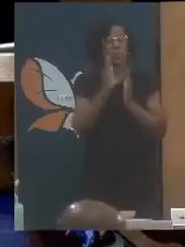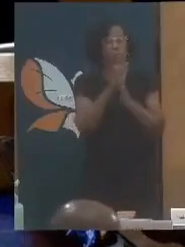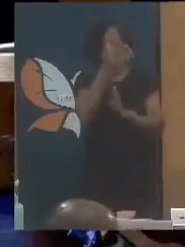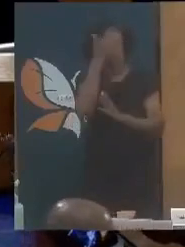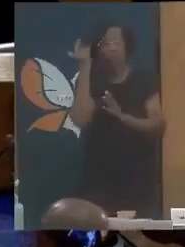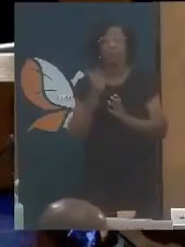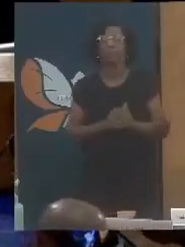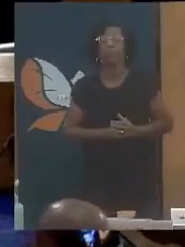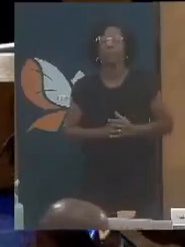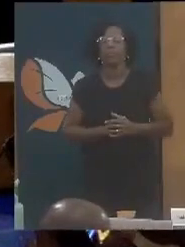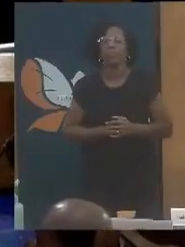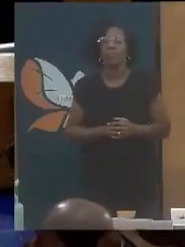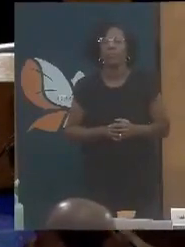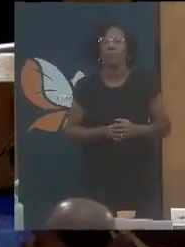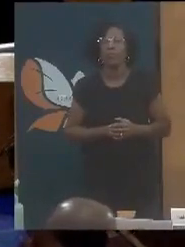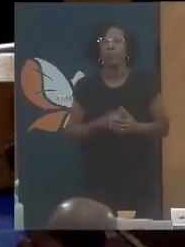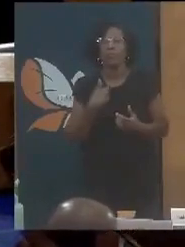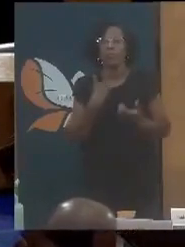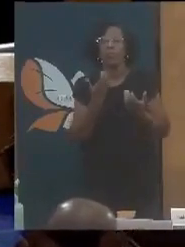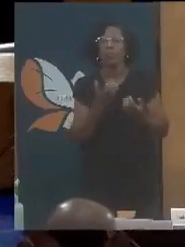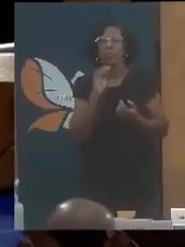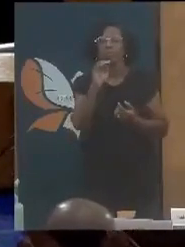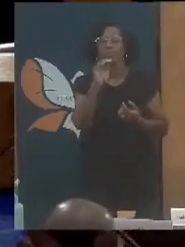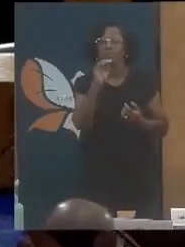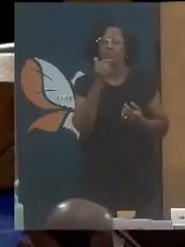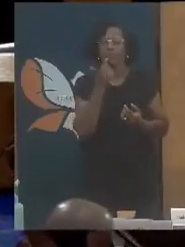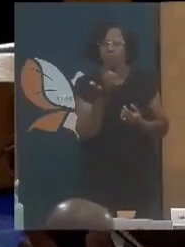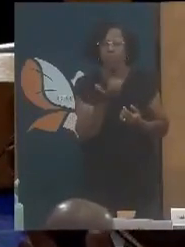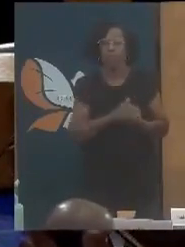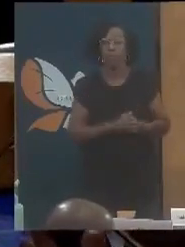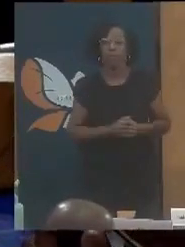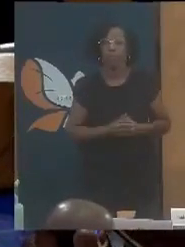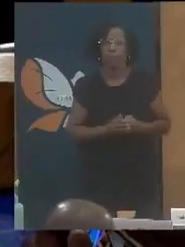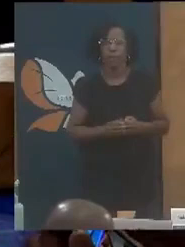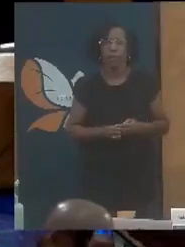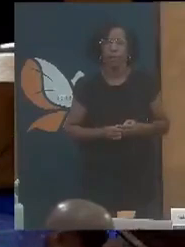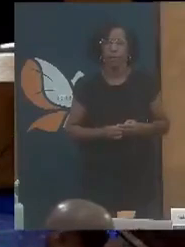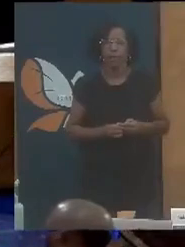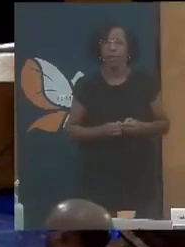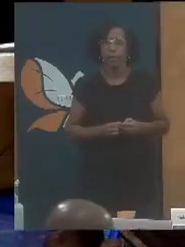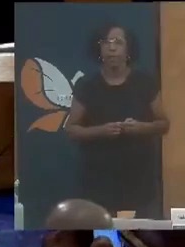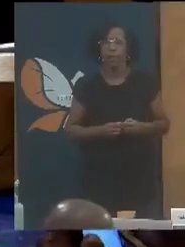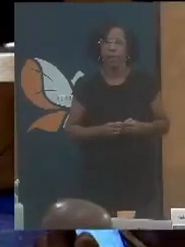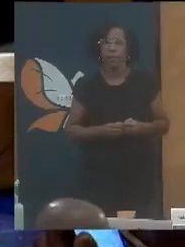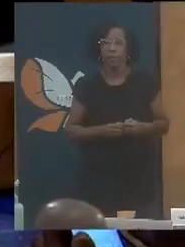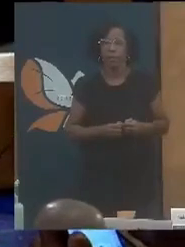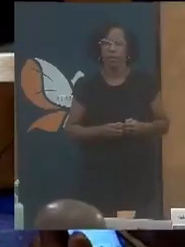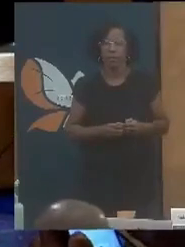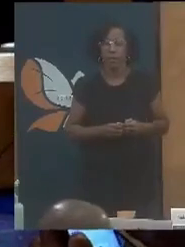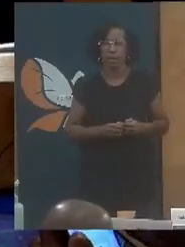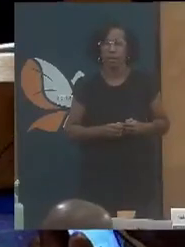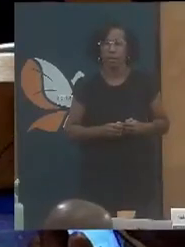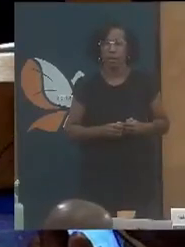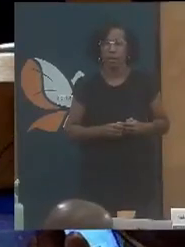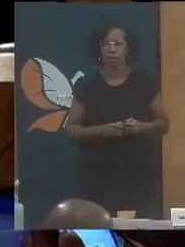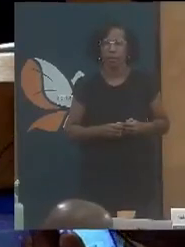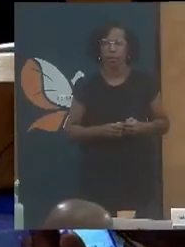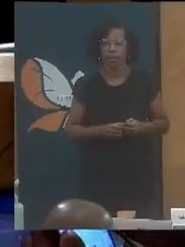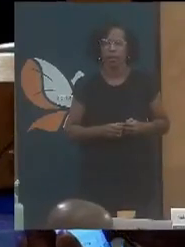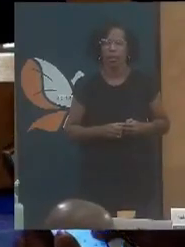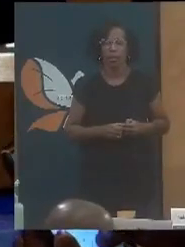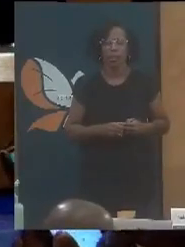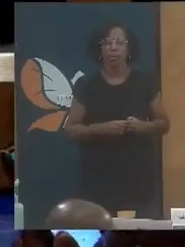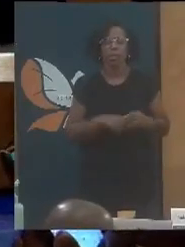Oui, je veux à nouveau interpeller. Alors, effectivement, le rapport et le collègue